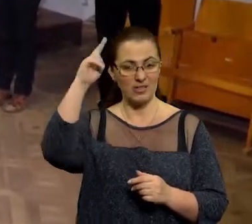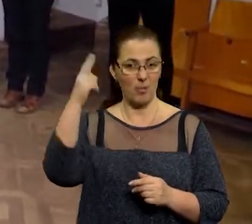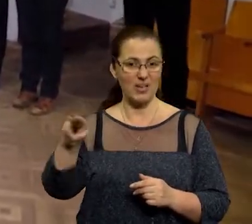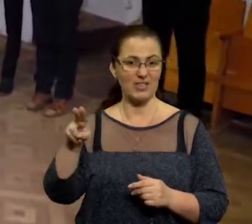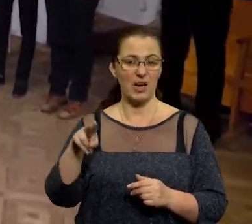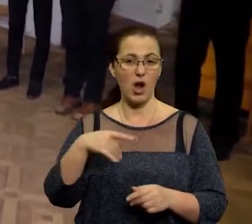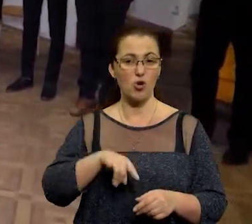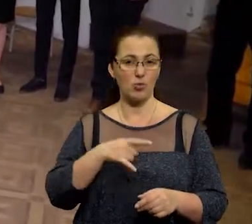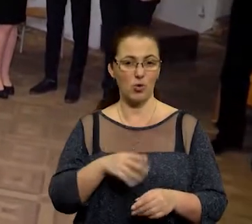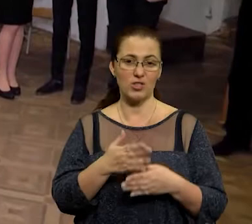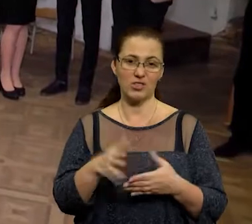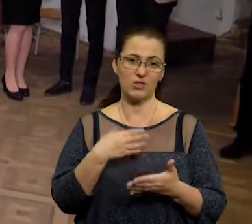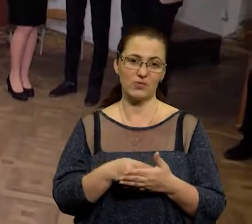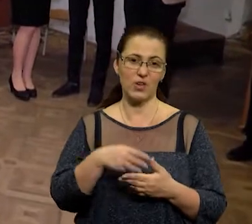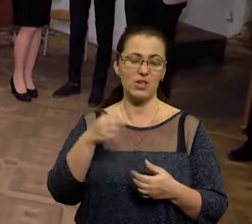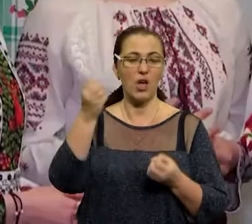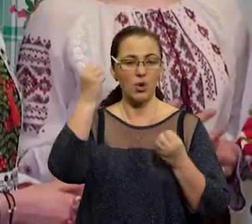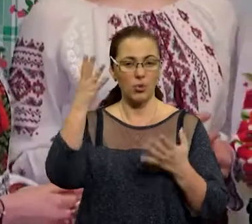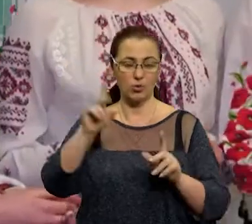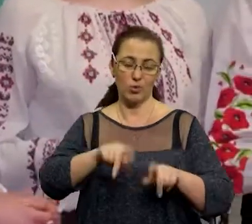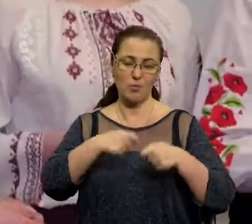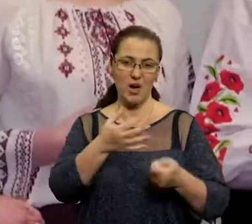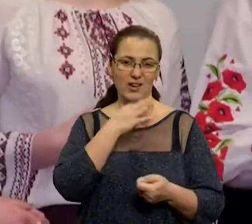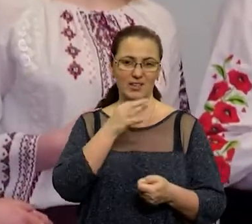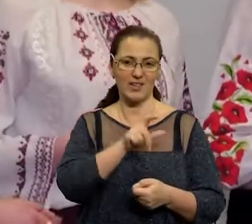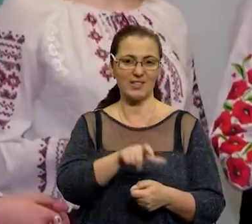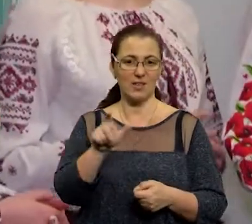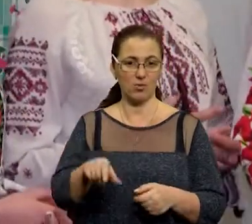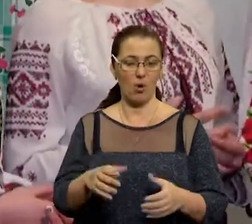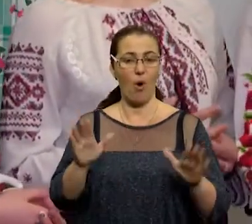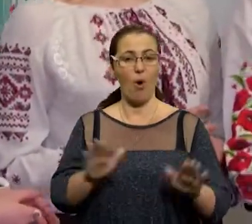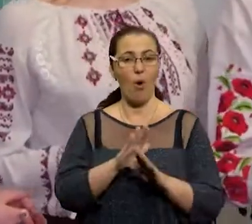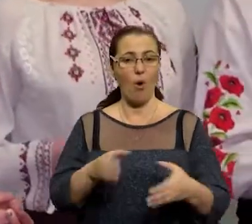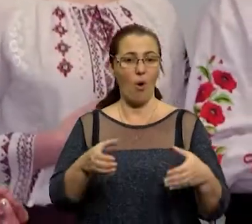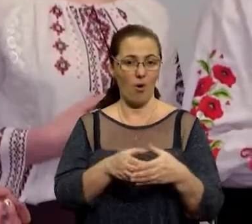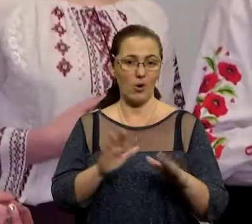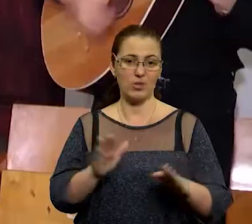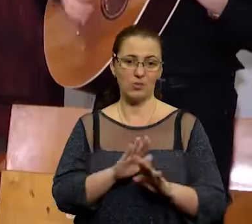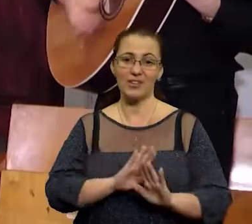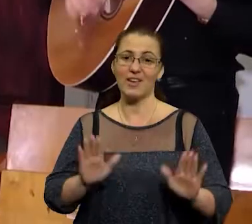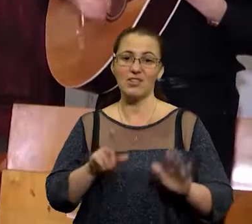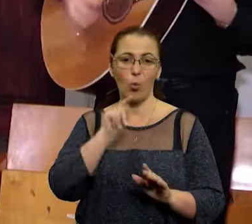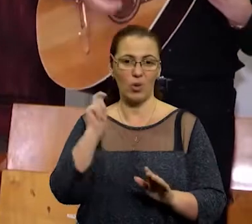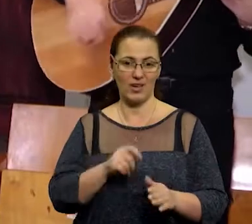частинку своєї культури також передає самбірчанам. Тож хор тепер співає не лише українські пісні.